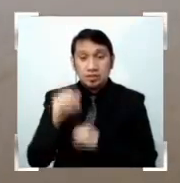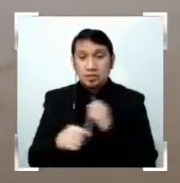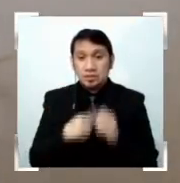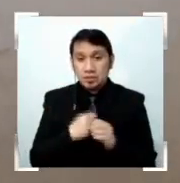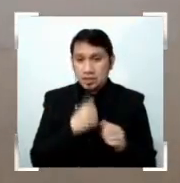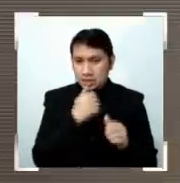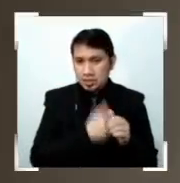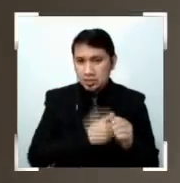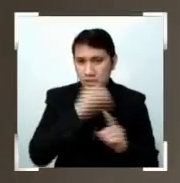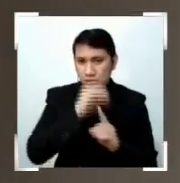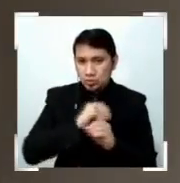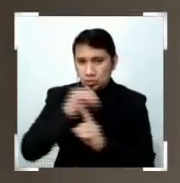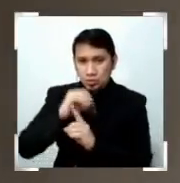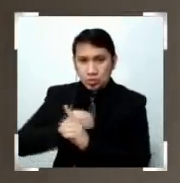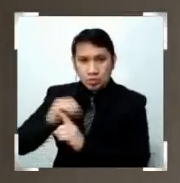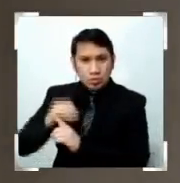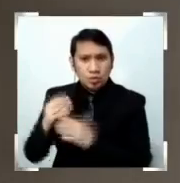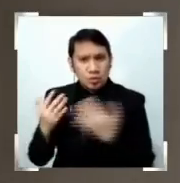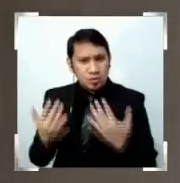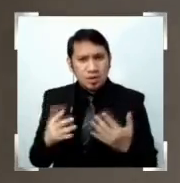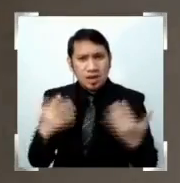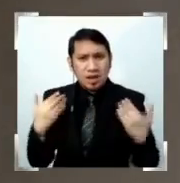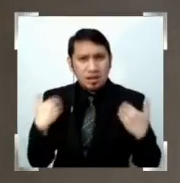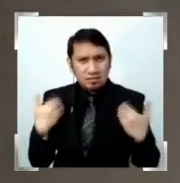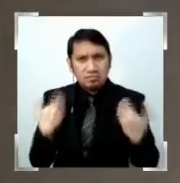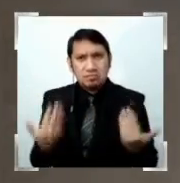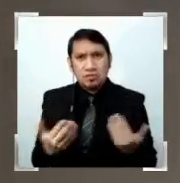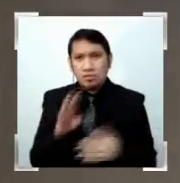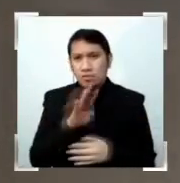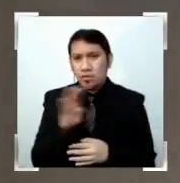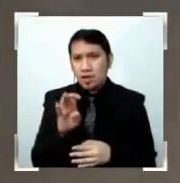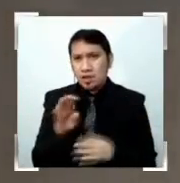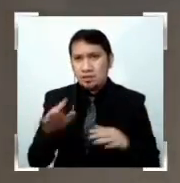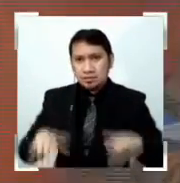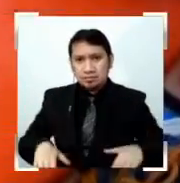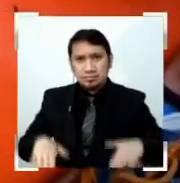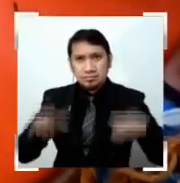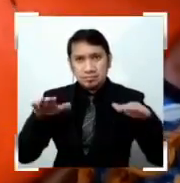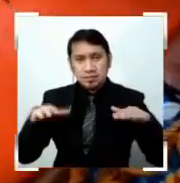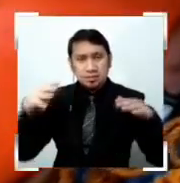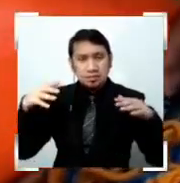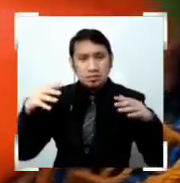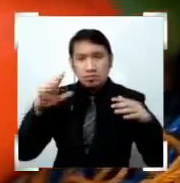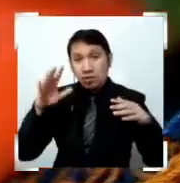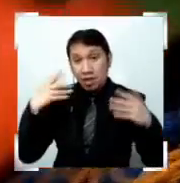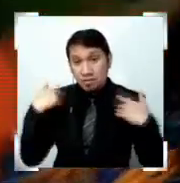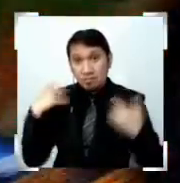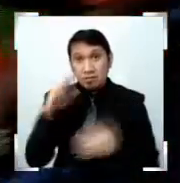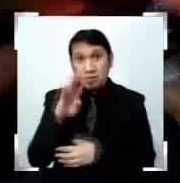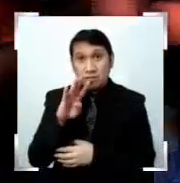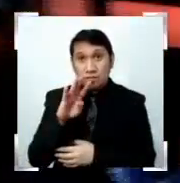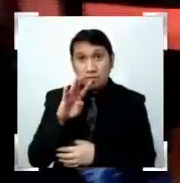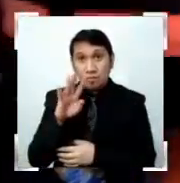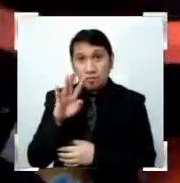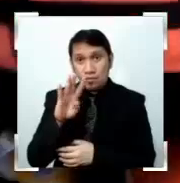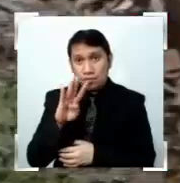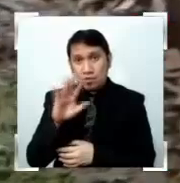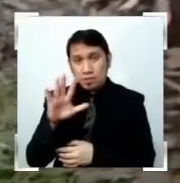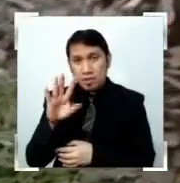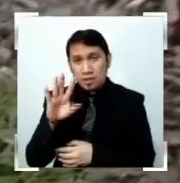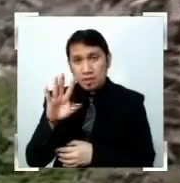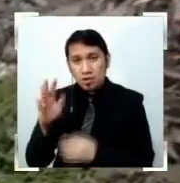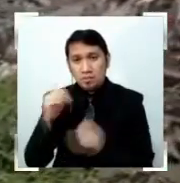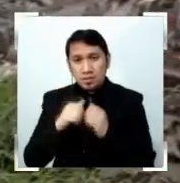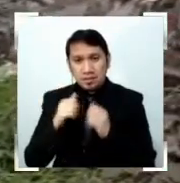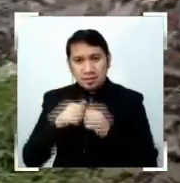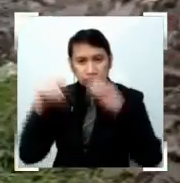ay umaabot sa mahigit 454 millimeters ang naitatalang ulan sa Baguio Synoptic Station ng Pag-asa. Pero